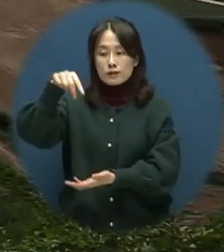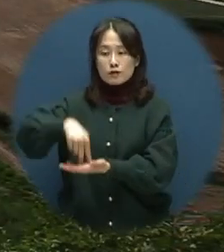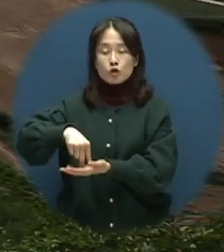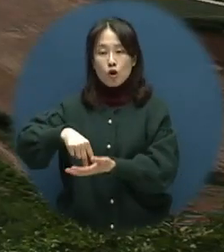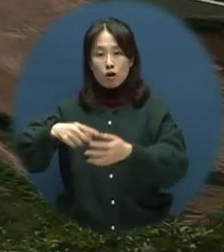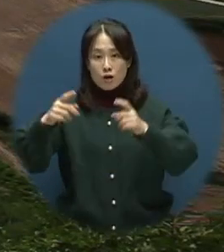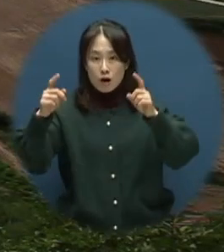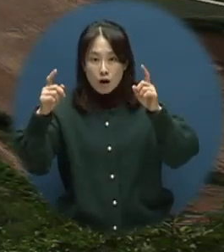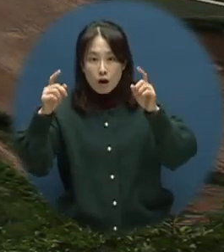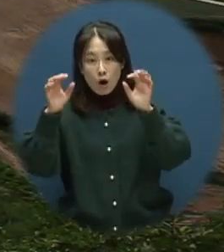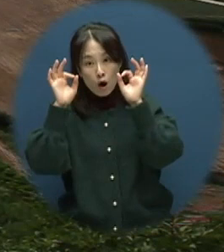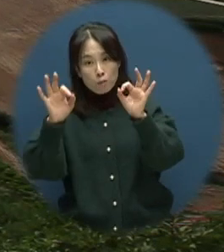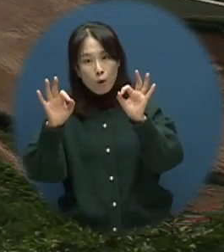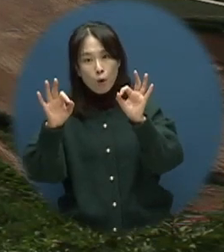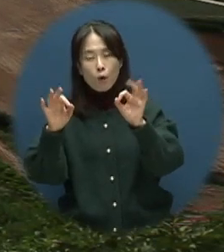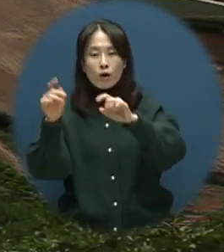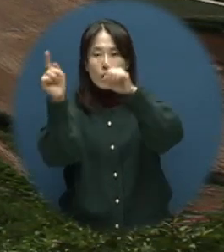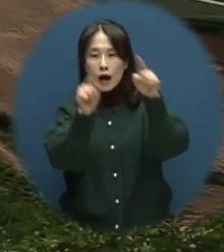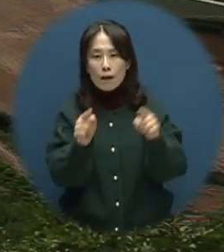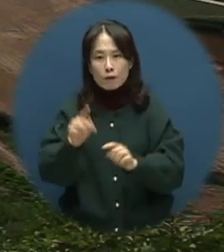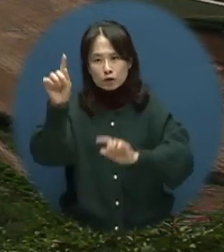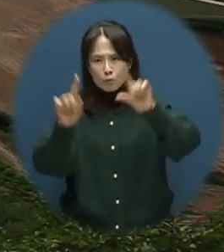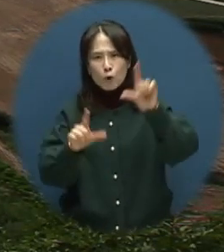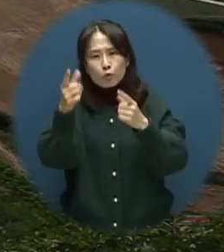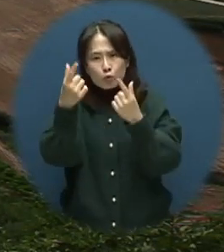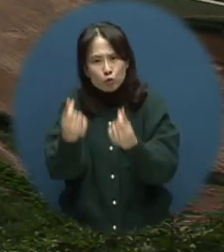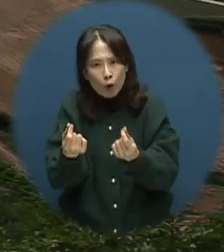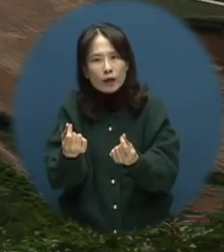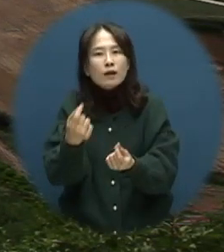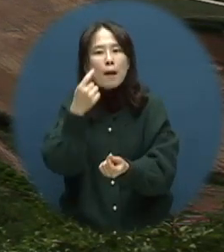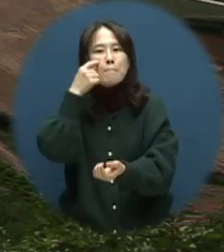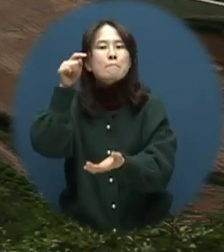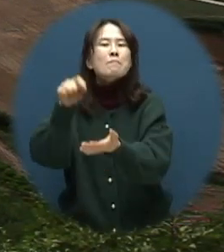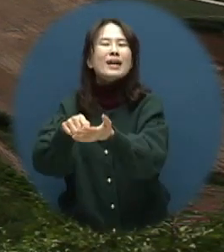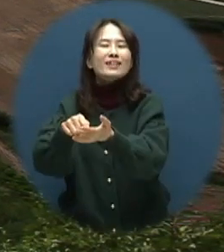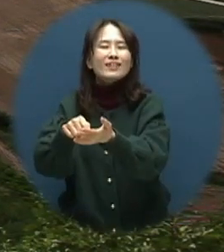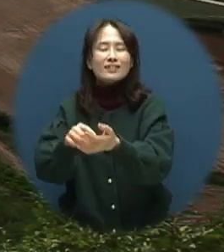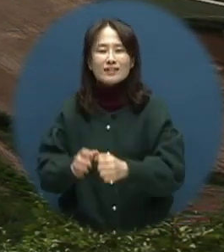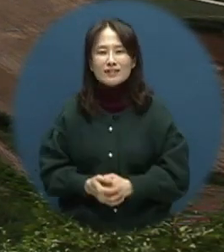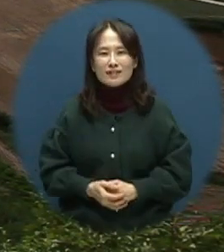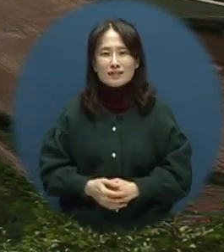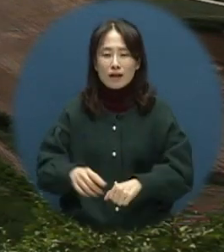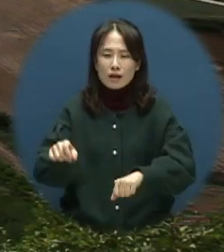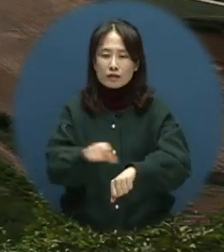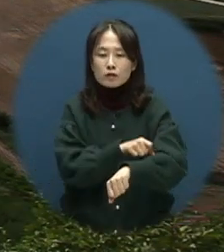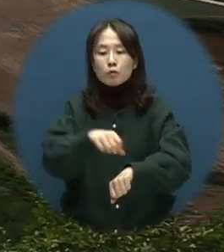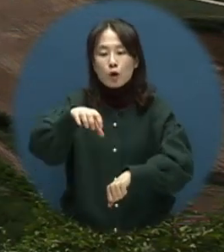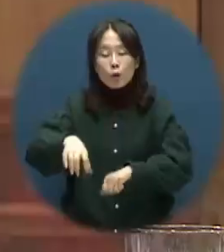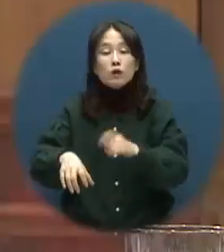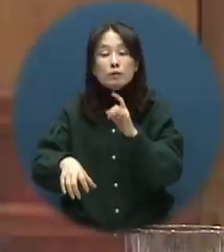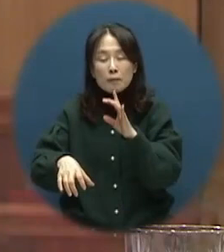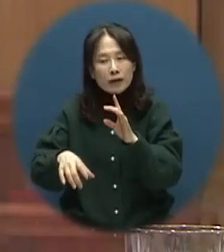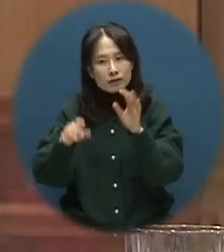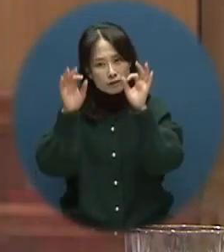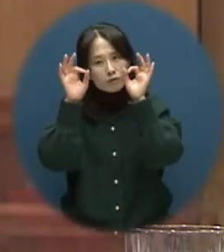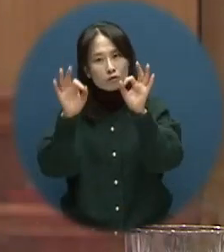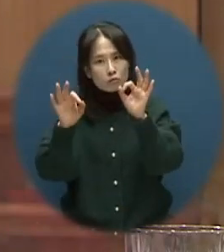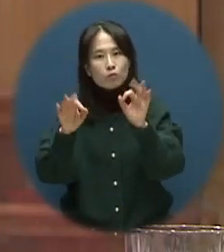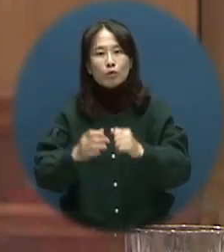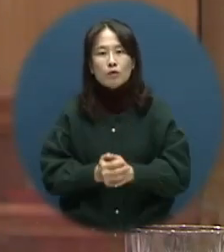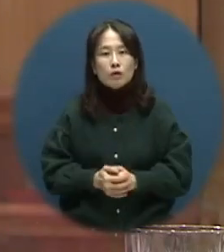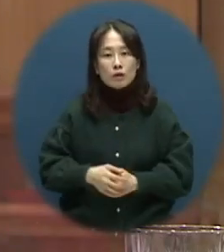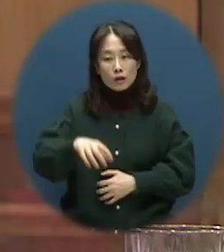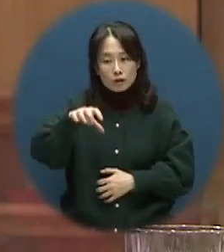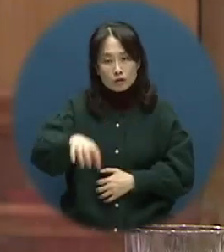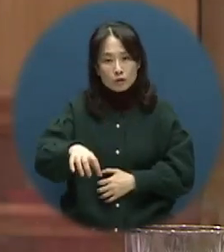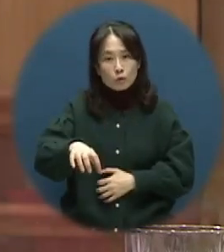정말 우리나라 지도 모양이 정확하게 네. 정말 굉장히 감동이었죠. 그러니까 특별한 위치에 가야 그렇게 보이는 거잖아요. 네. 그렇죠? 네. 그